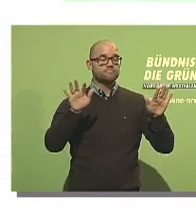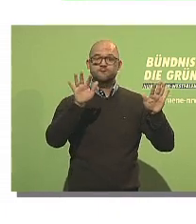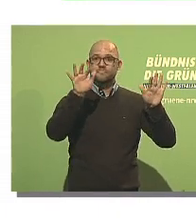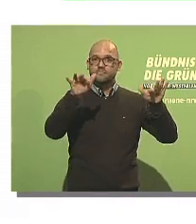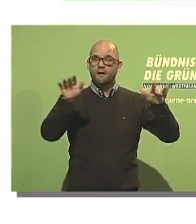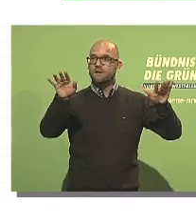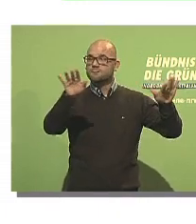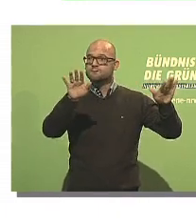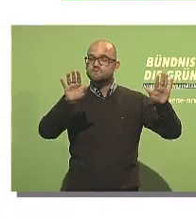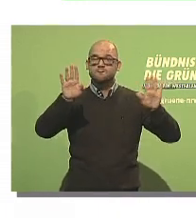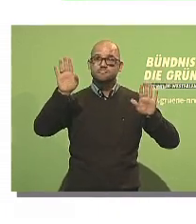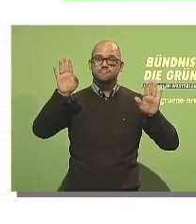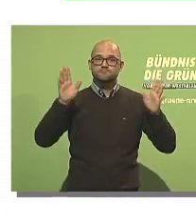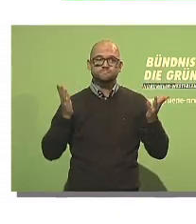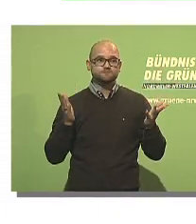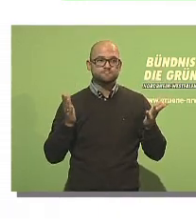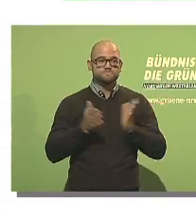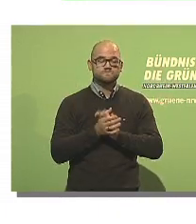Also